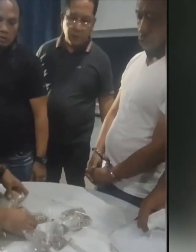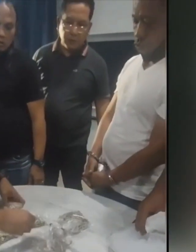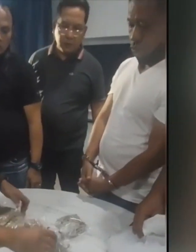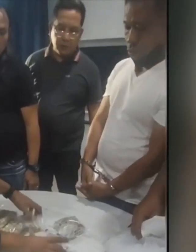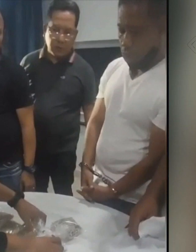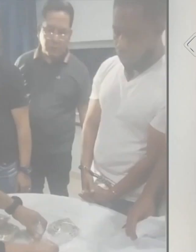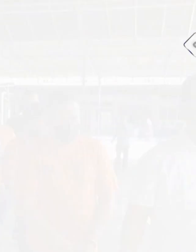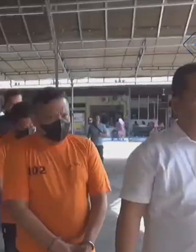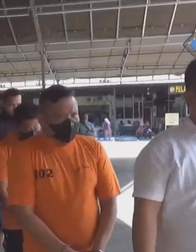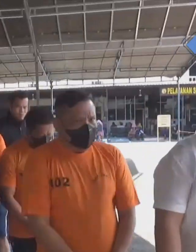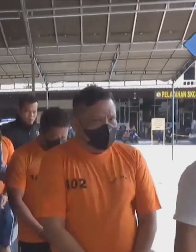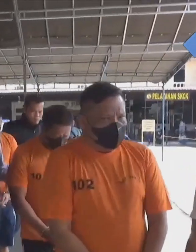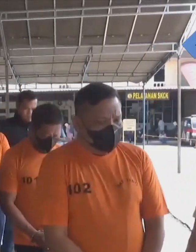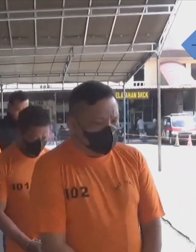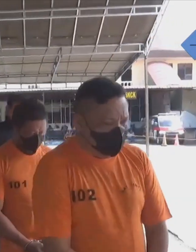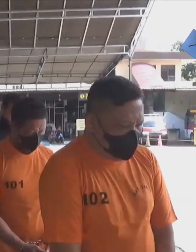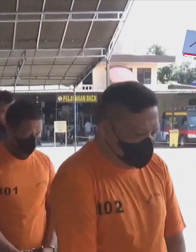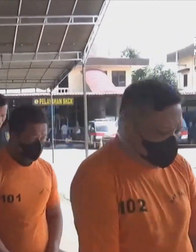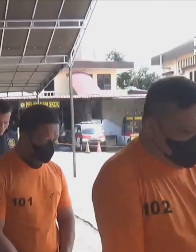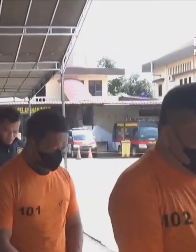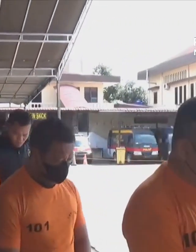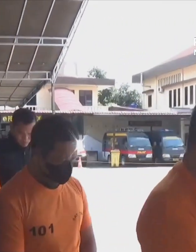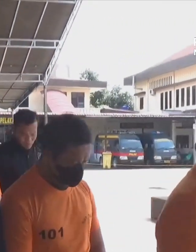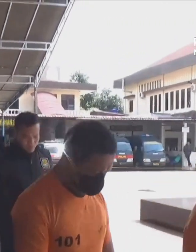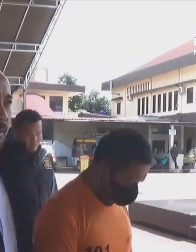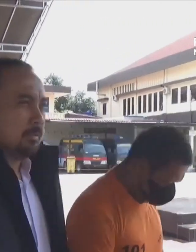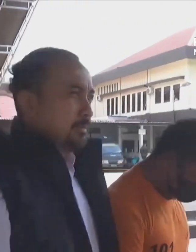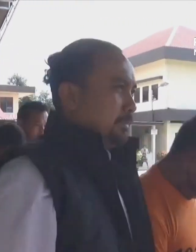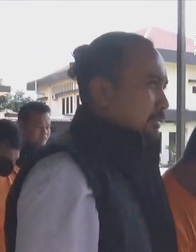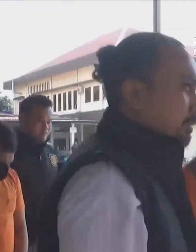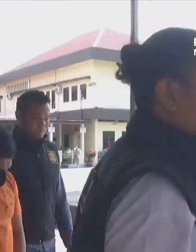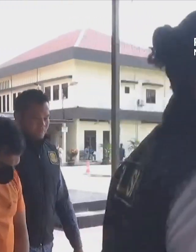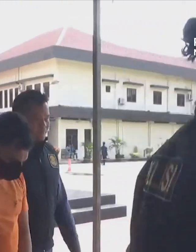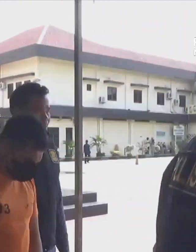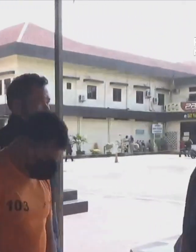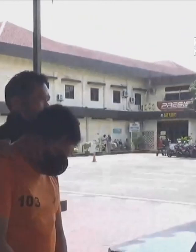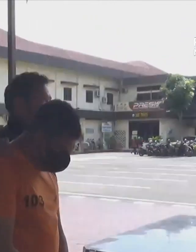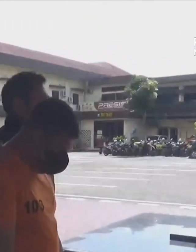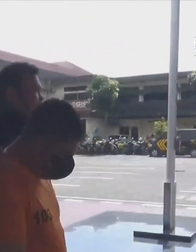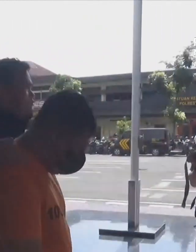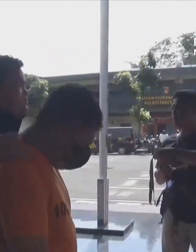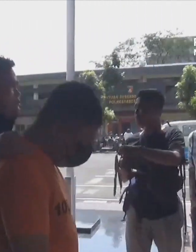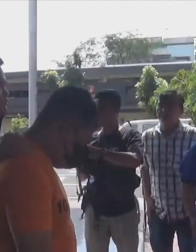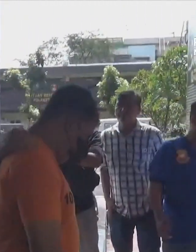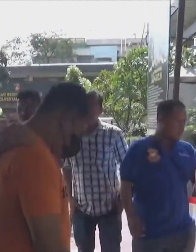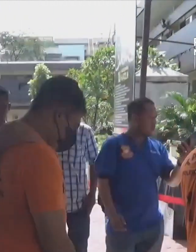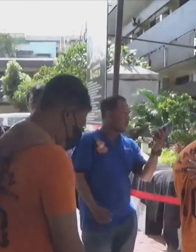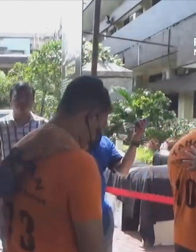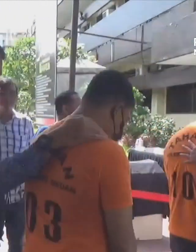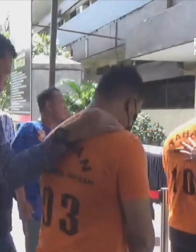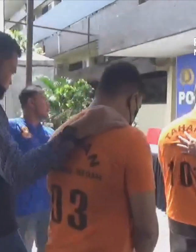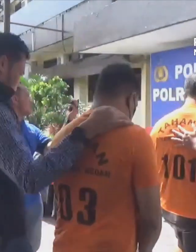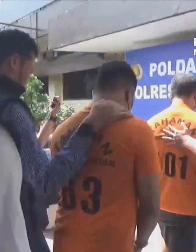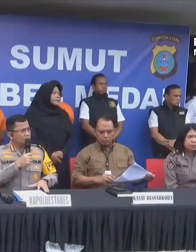dari tangan keduanya. Usai dilakukan pengembangan, polisi kembali menangkap satu pelaku lainnya yang berperan sebagai pemasok ekstasi kedua